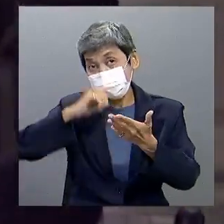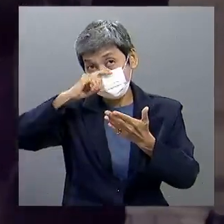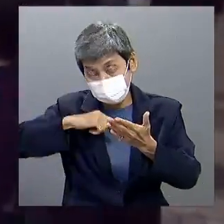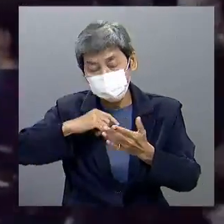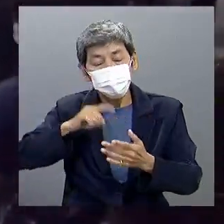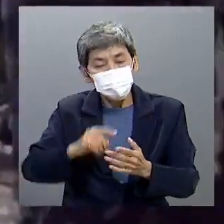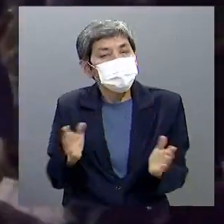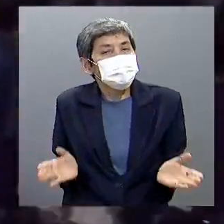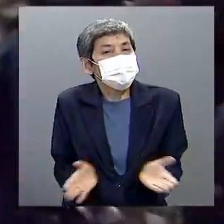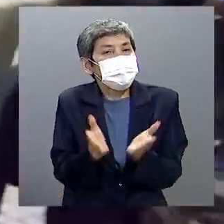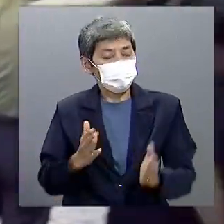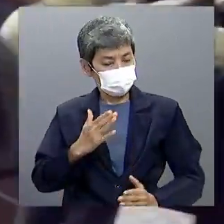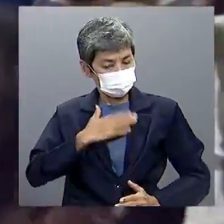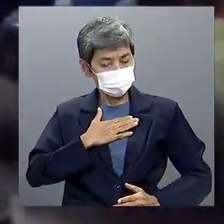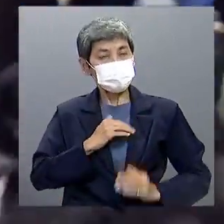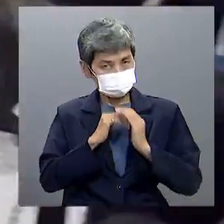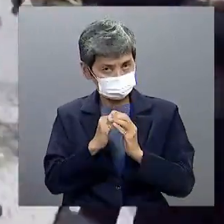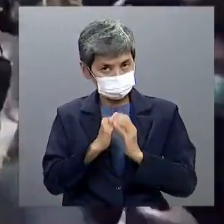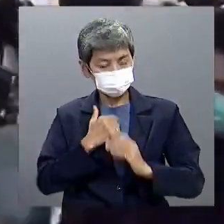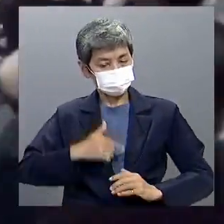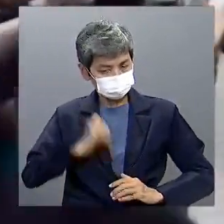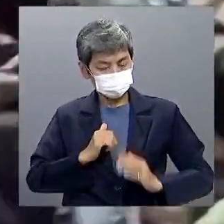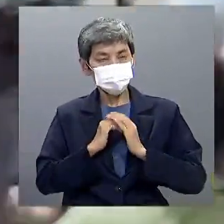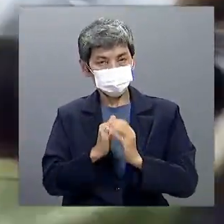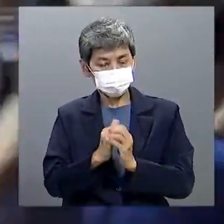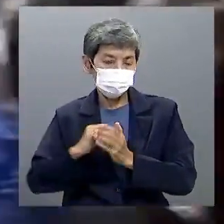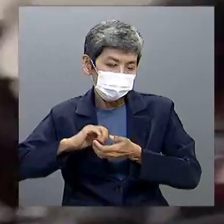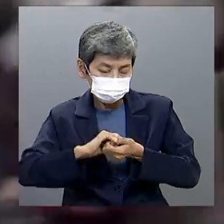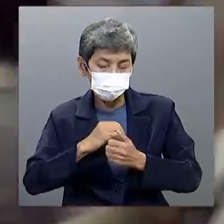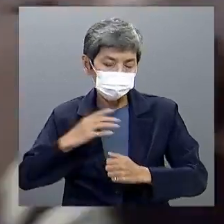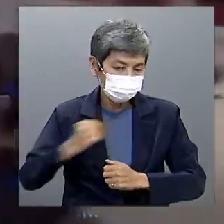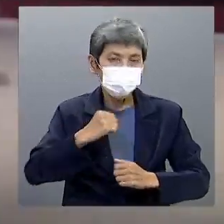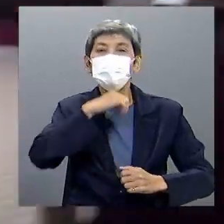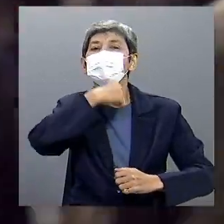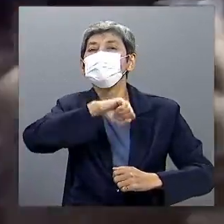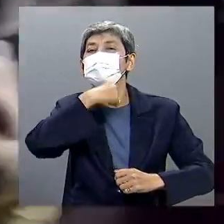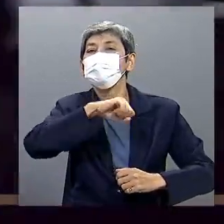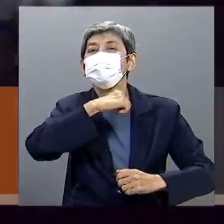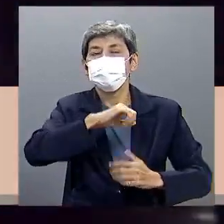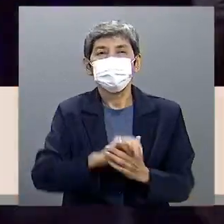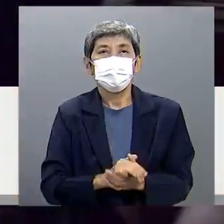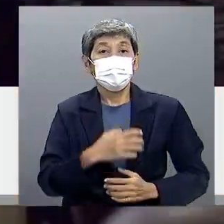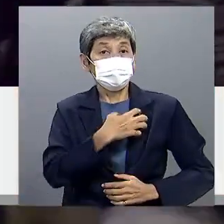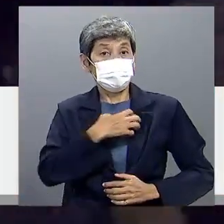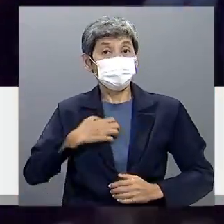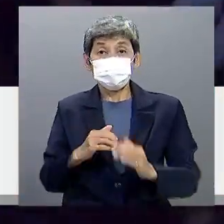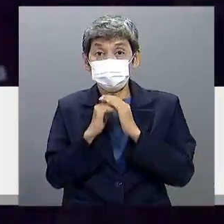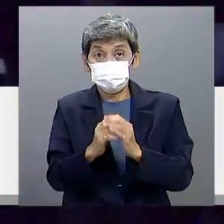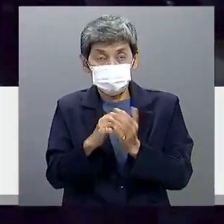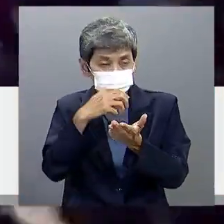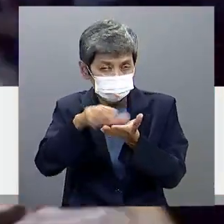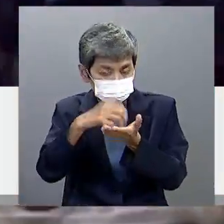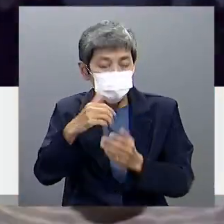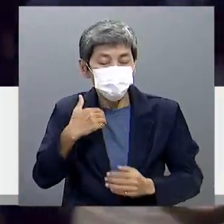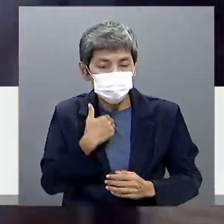นจุดยืนอันชอบธรรมของประเทศจีนอย่างที่เคยปฏิบัติมานอกจากนี้สถานทูตจีนก็ยังเผยแพร่ข้อมูลตอบคำถามสื่อมวลชน